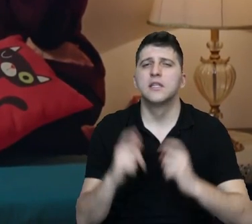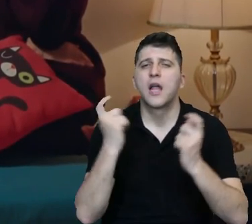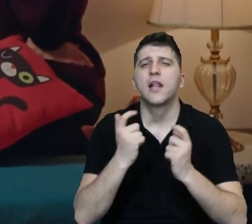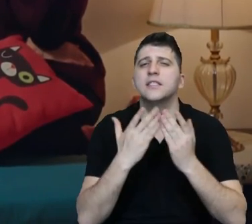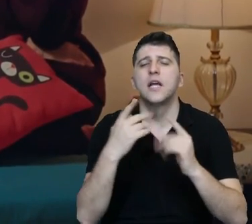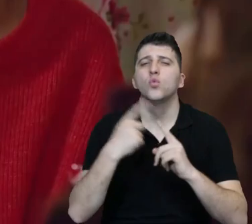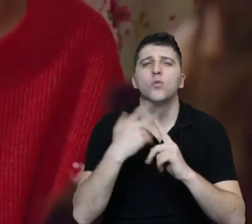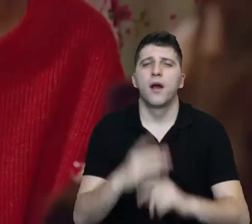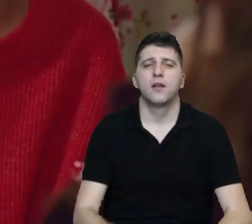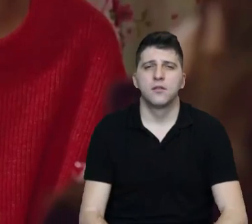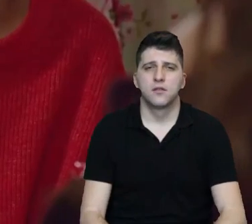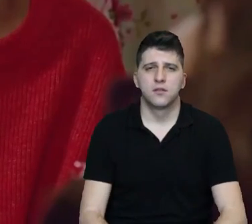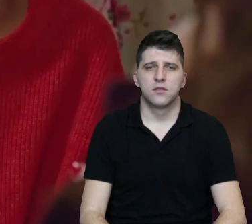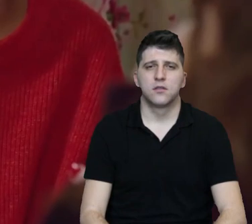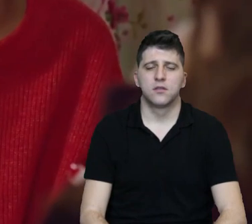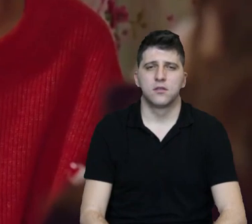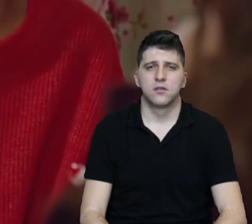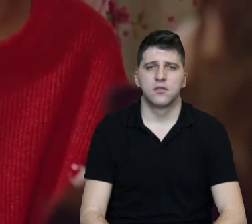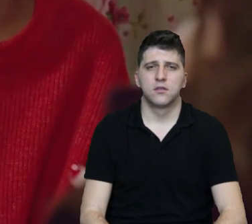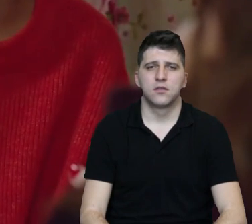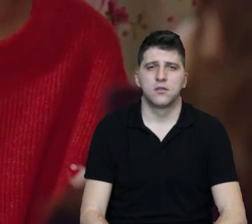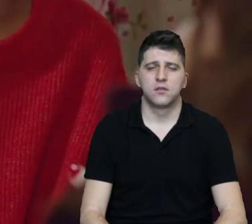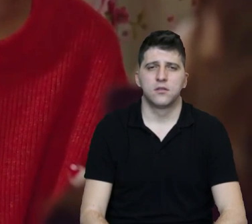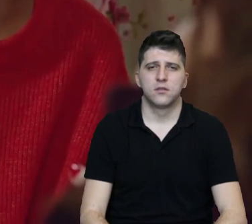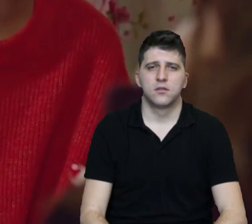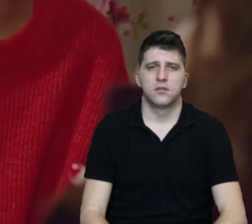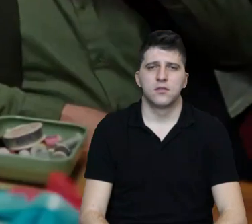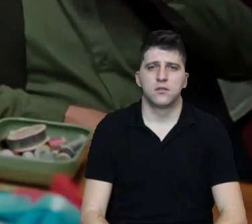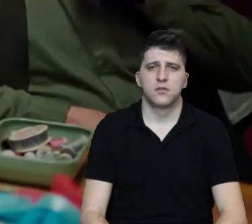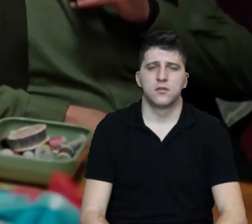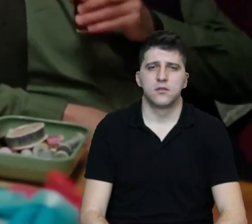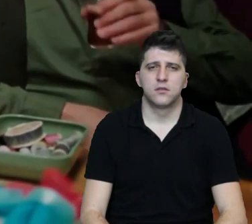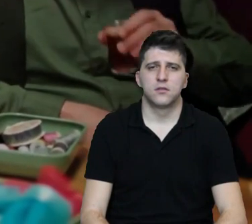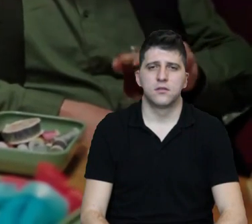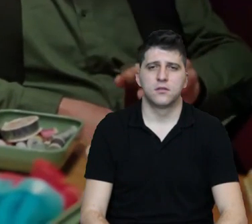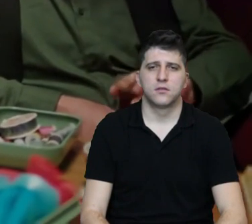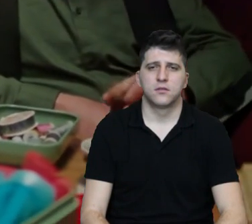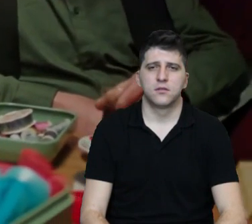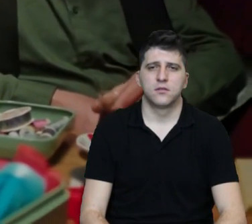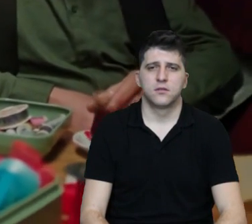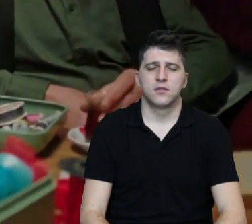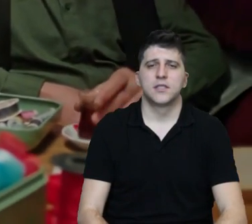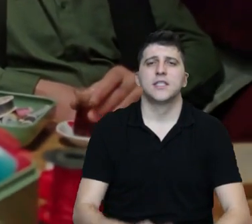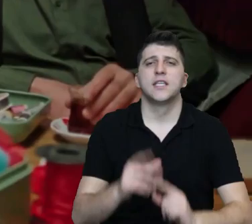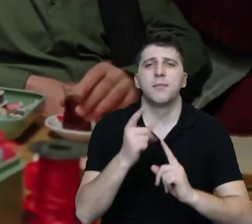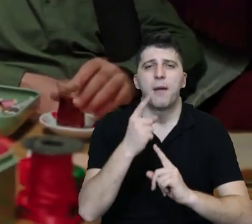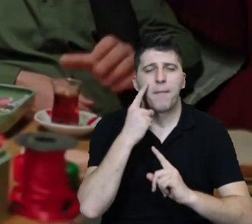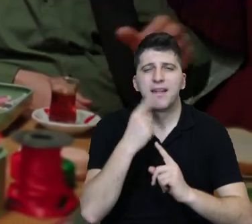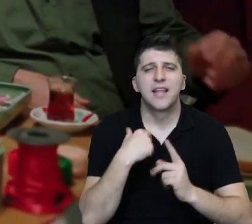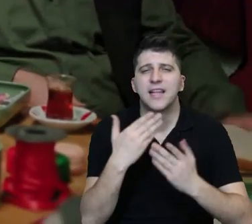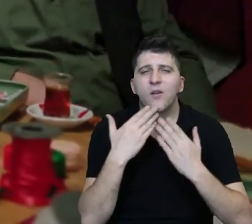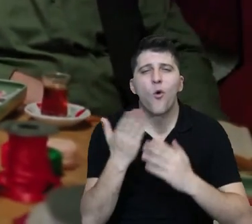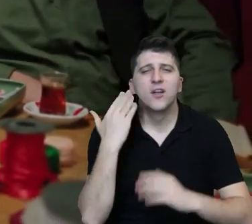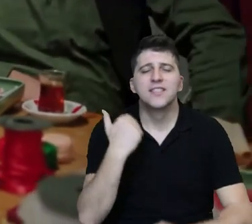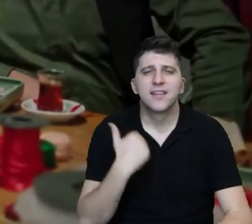Nerelerdeydin sen Tuğba? Tuğba öylece baka kaldı. İbrahim Settar'ın dükkanında. İbrahim bak, ne demiştik